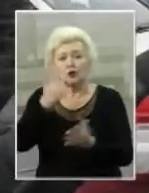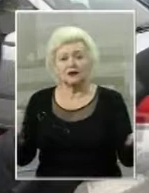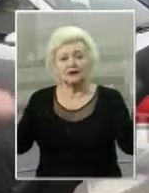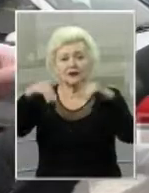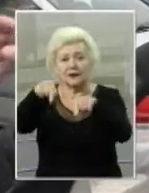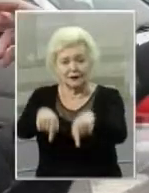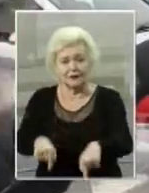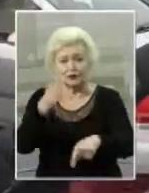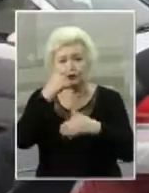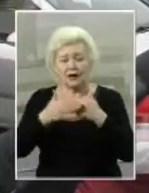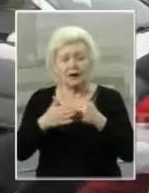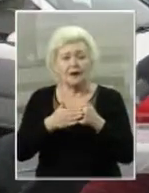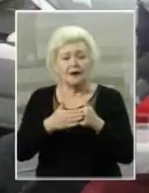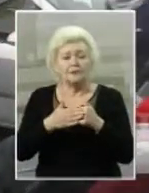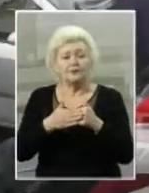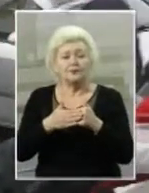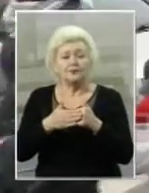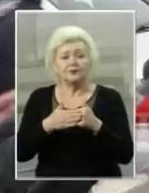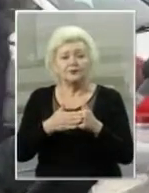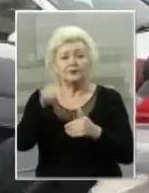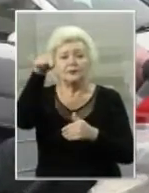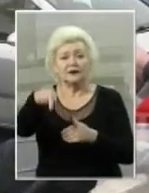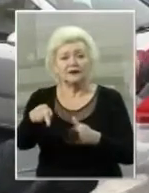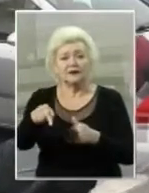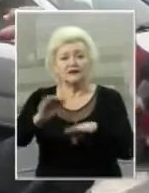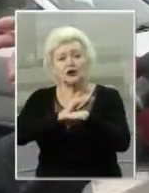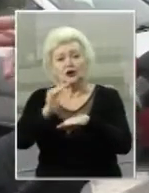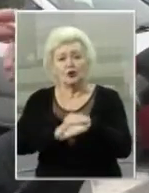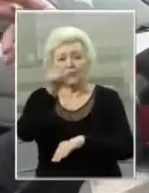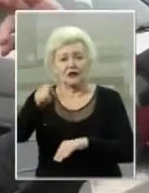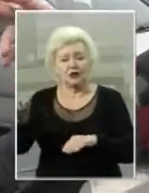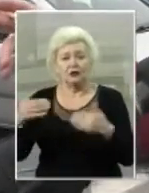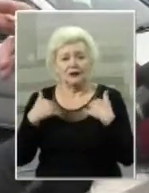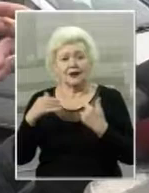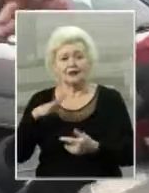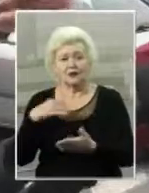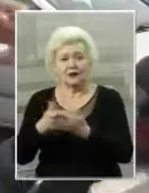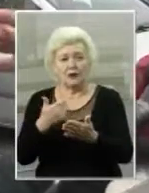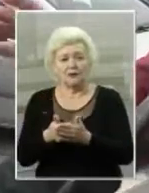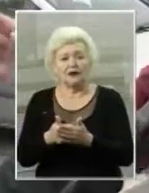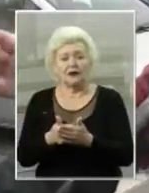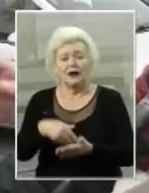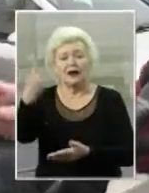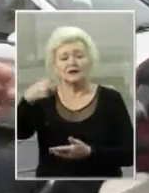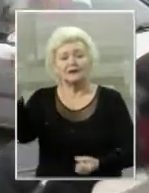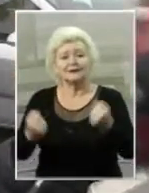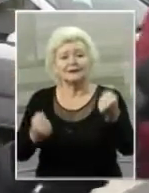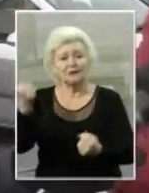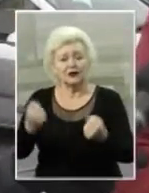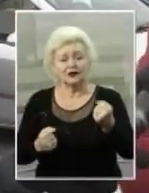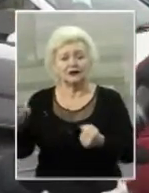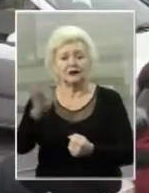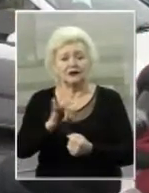тут біля цих добрих людей, нас було біля 20 машин.